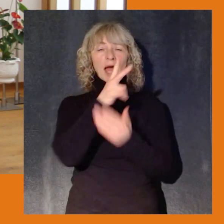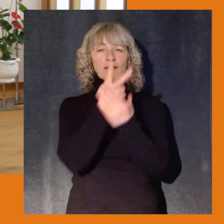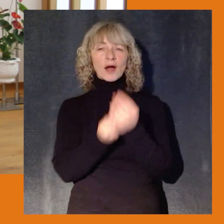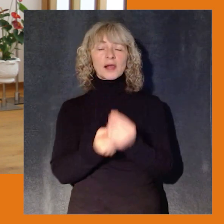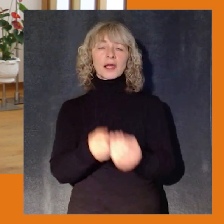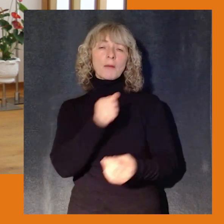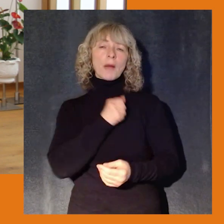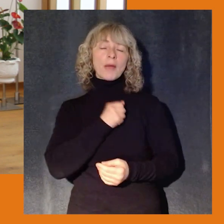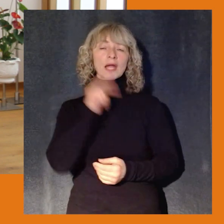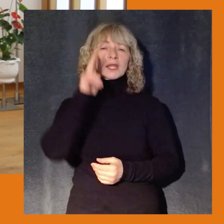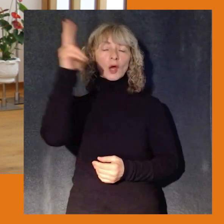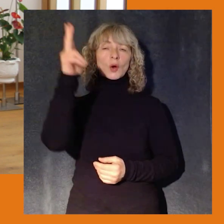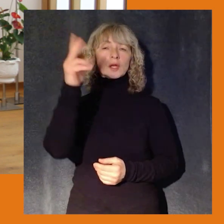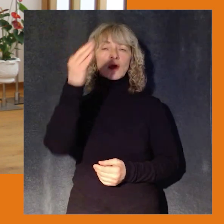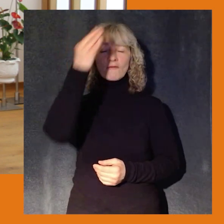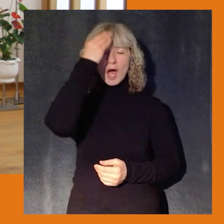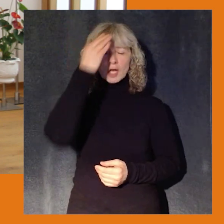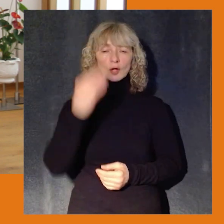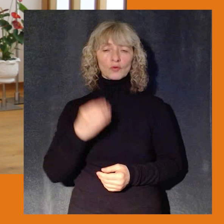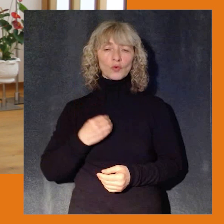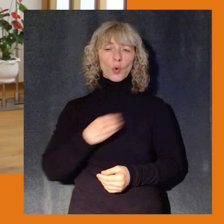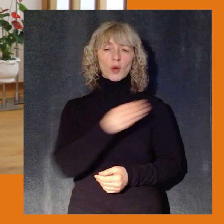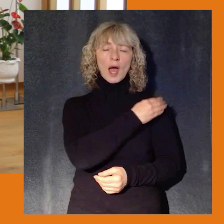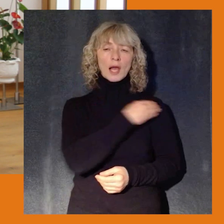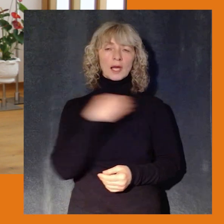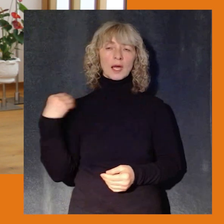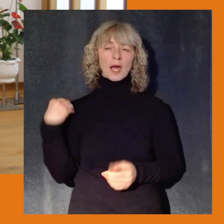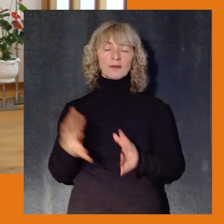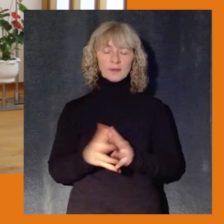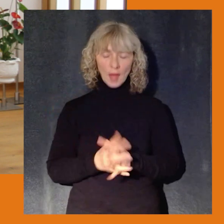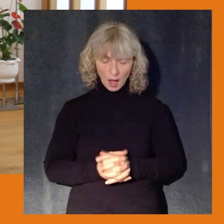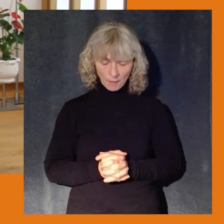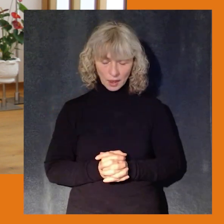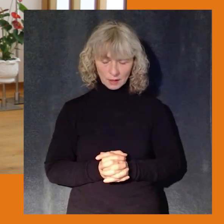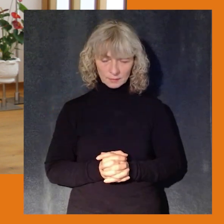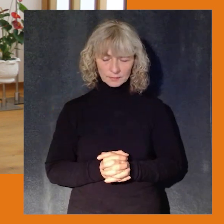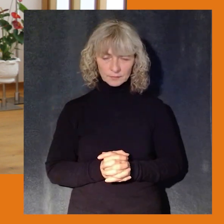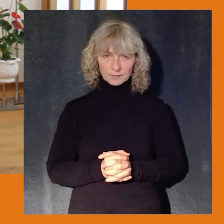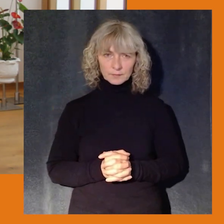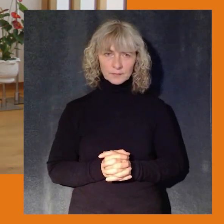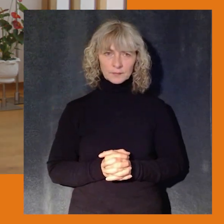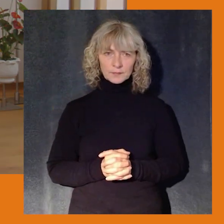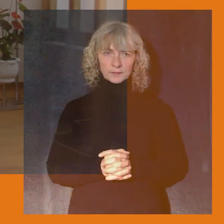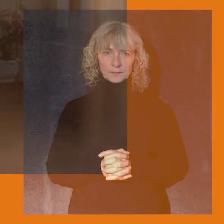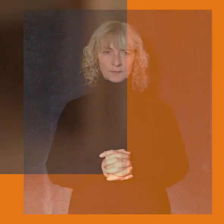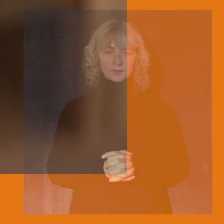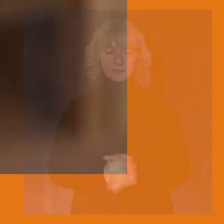Dreifaltige, der barmherzige Gott, der Vater, der Sohn und der Heilige Geist. Amen.